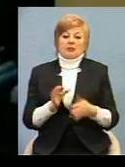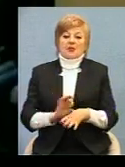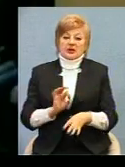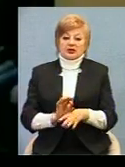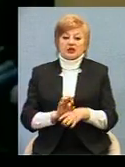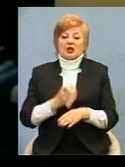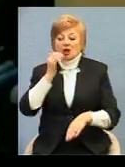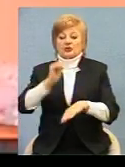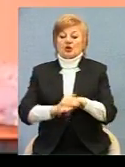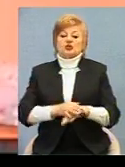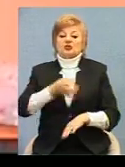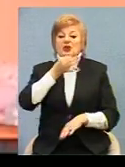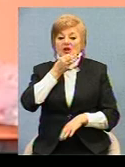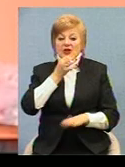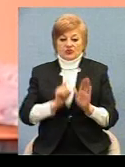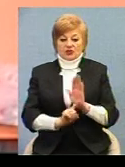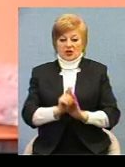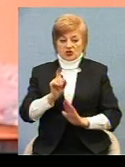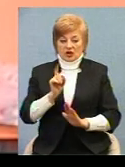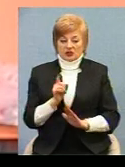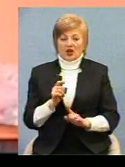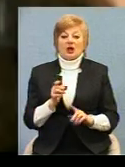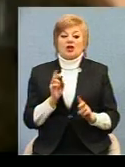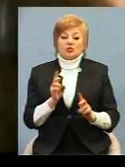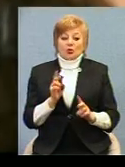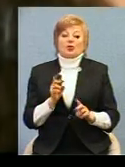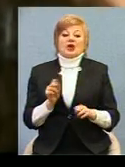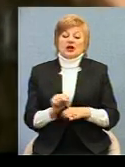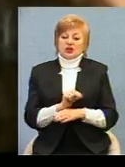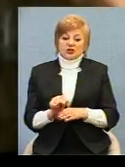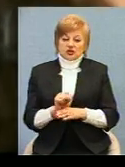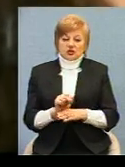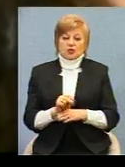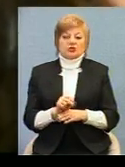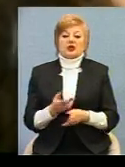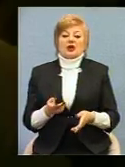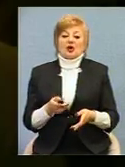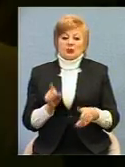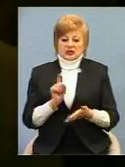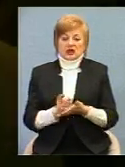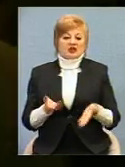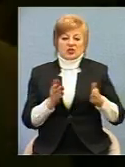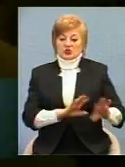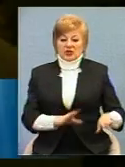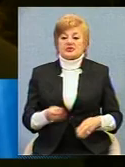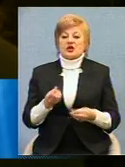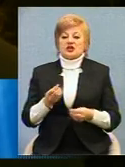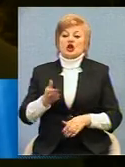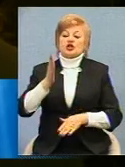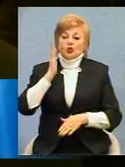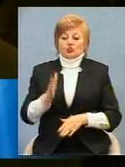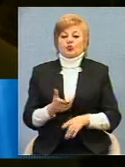на ранніх стадіях. Втім, акцентуючи на профілактиці онкозахворювань, власне лікування поза увагою не залишиться. Кошти завжди будуть